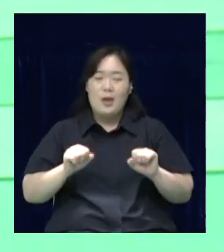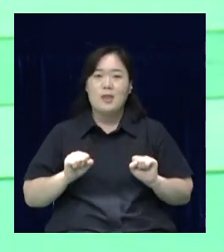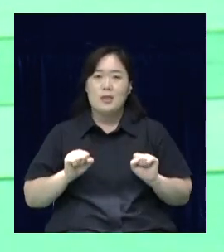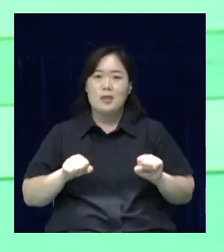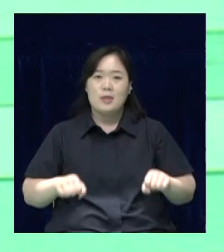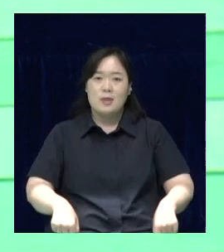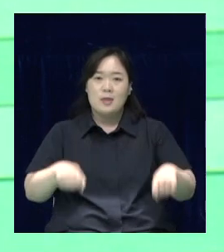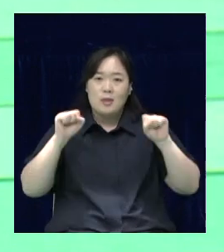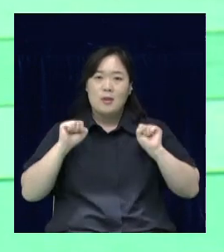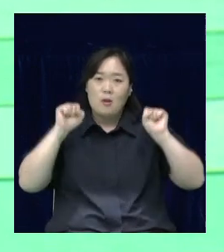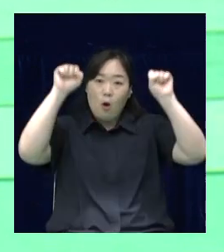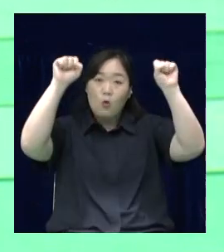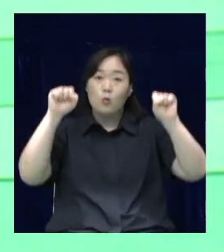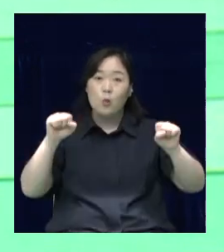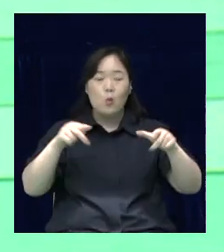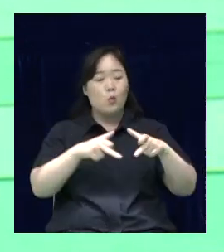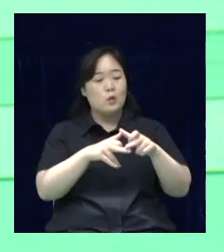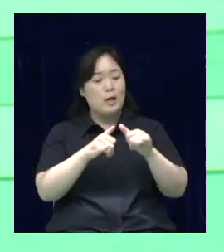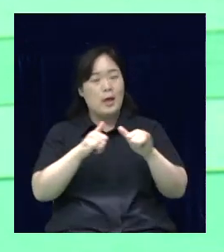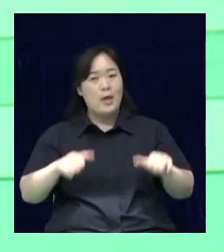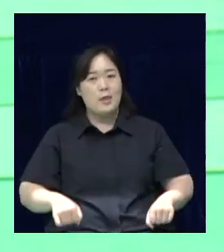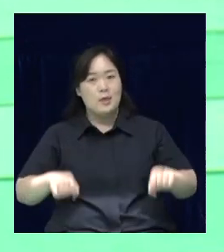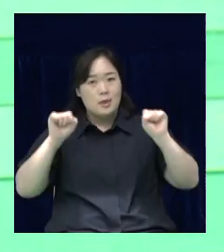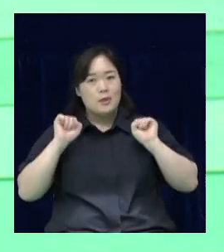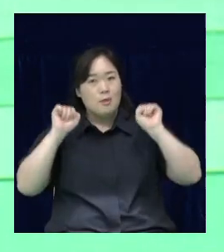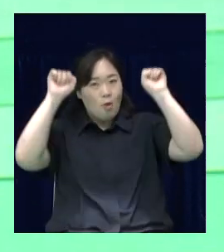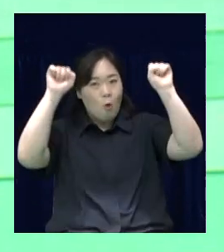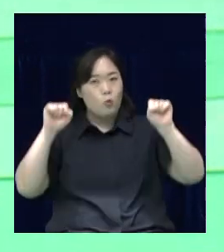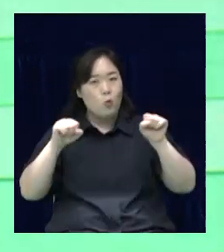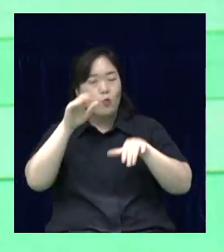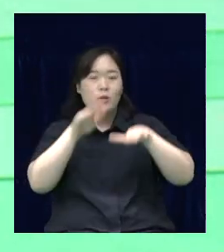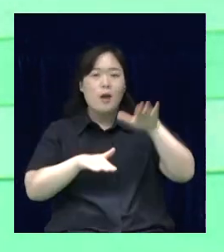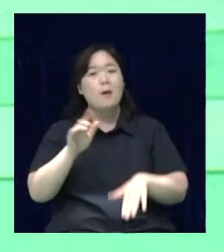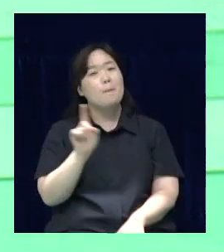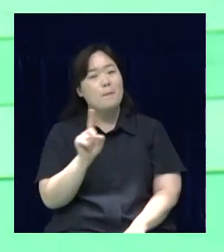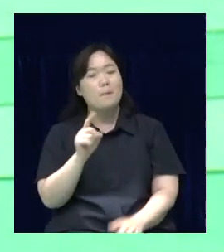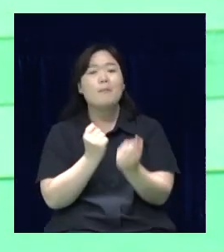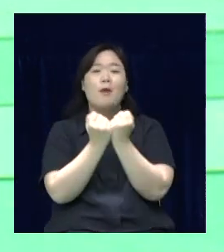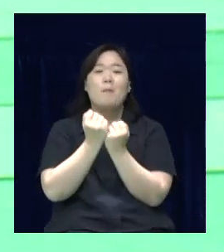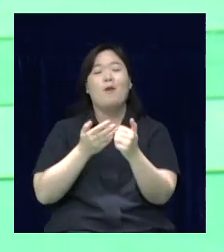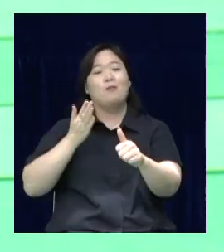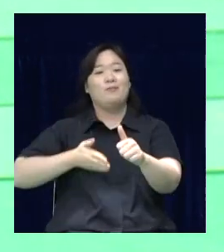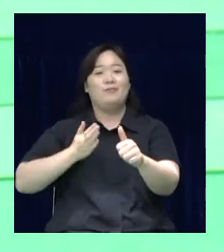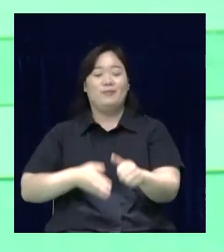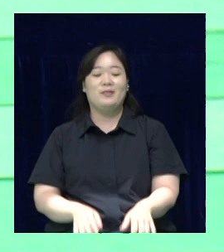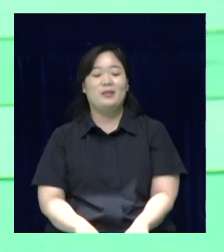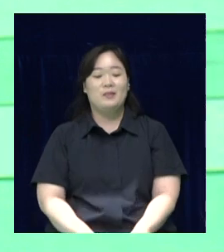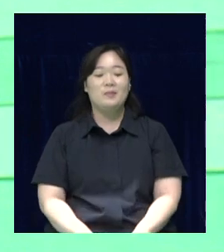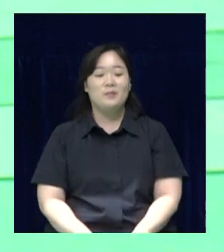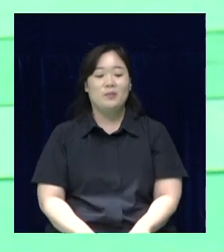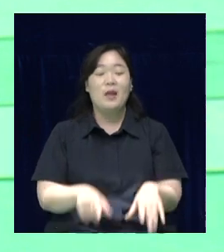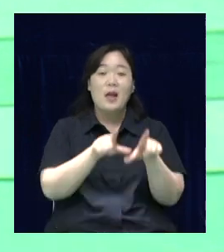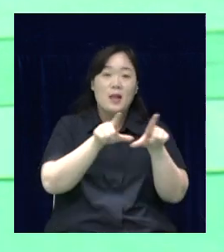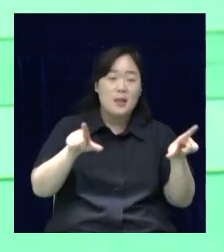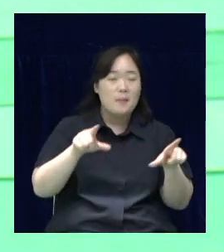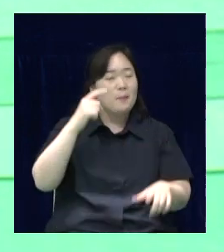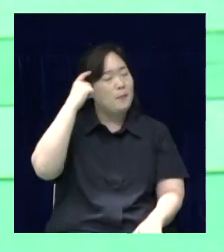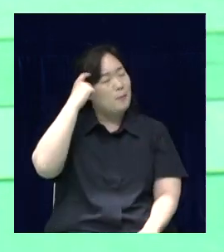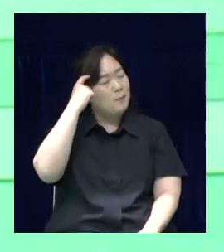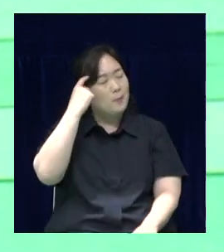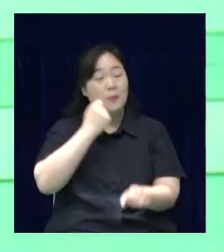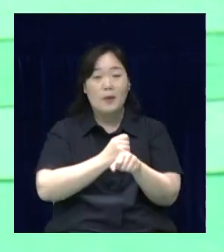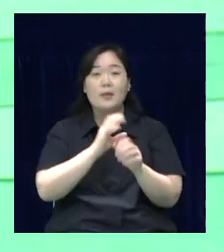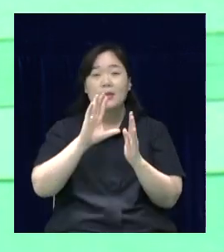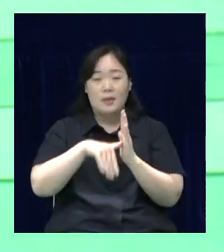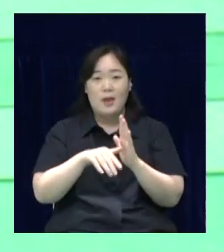역도와의 또 차이점이 있을 것 같습니다. 그 차이점을 간략하게 좀 설명 좀 부탁드릴게요. 네. 우리 그 일반인들이 생각했을 때